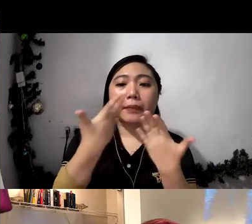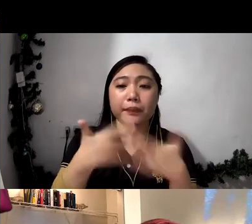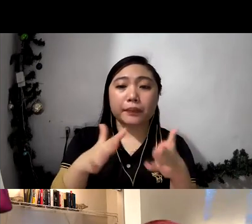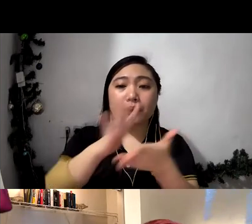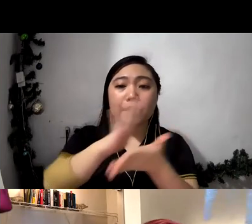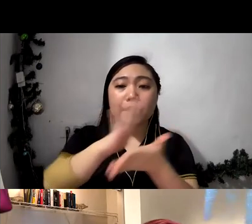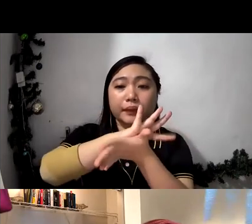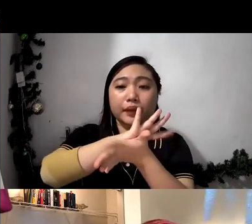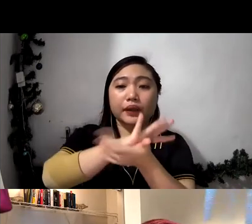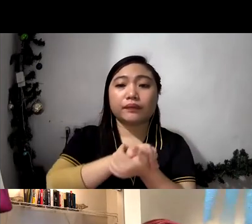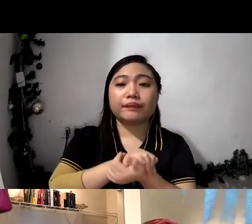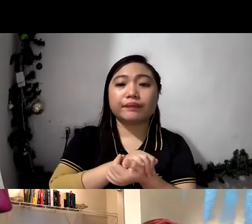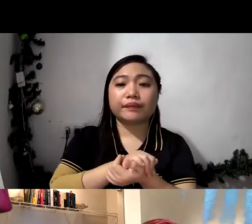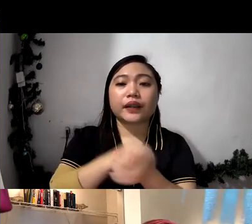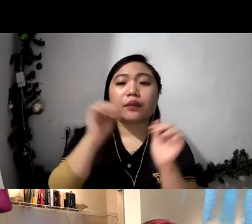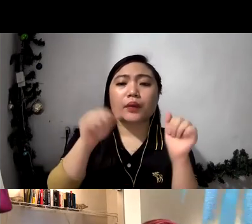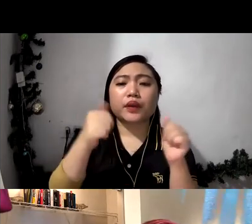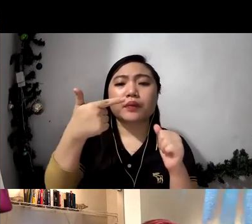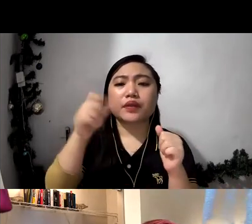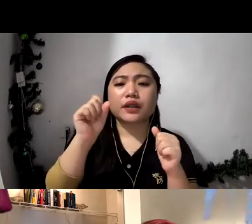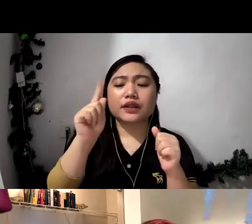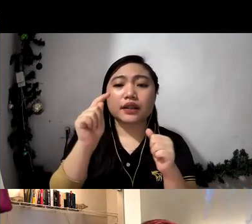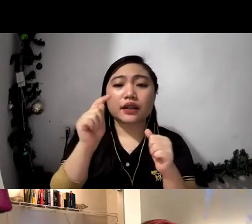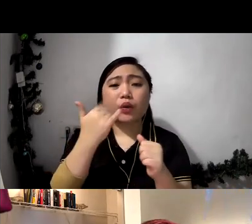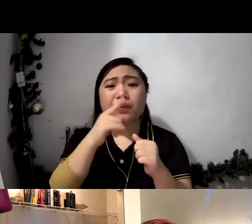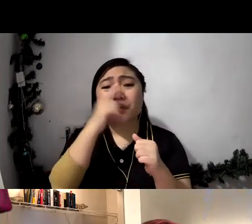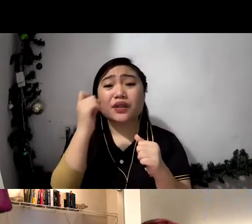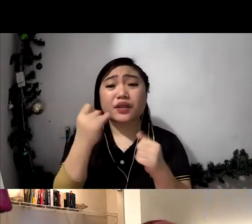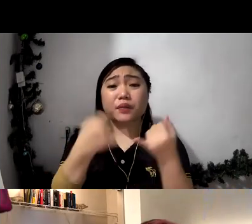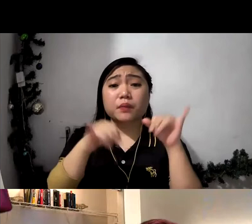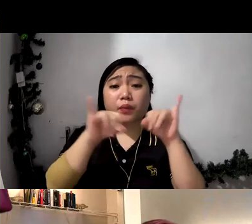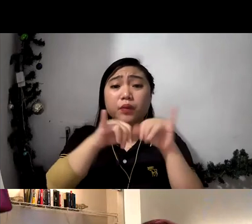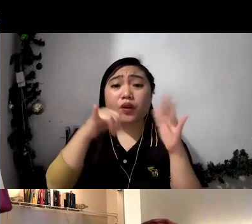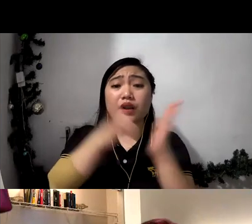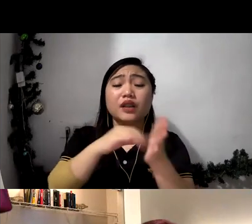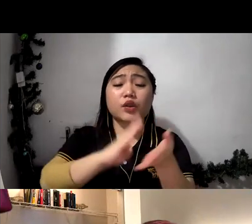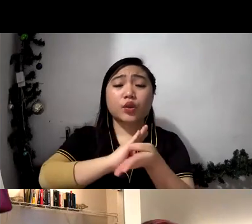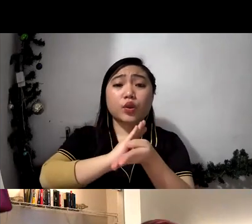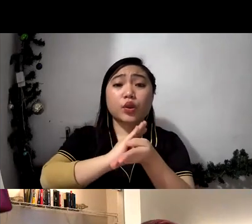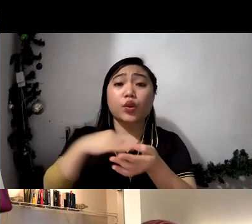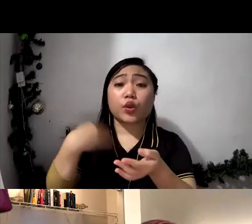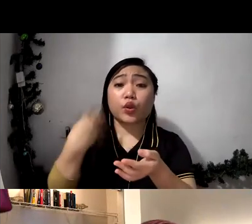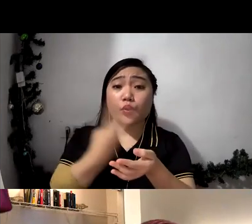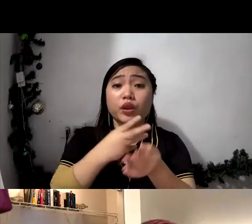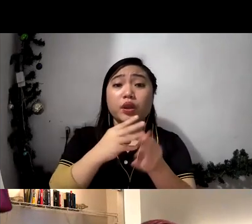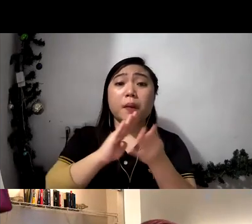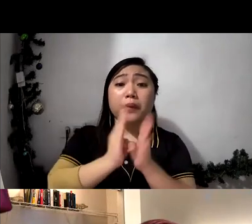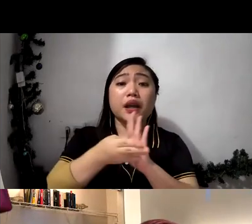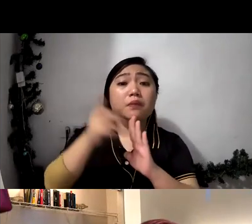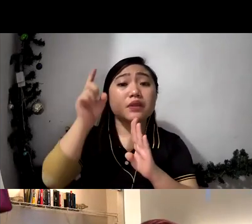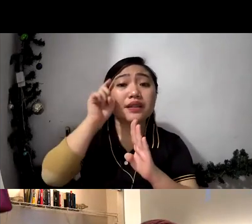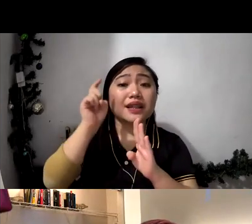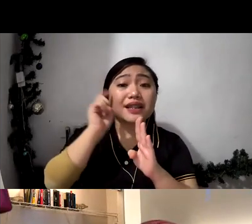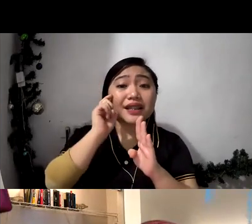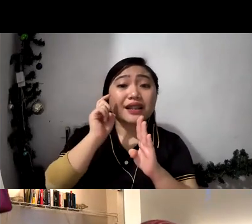gawin nyo ito, no, magsipag GST kayo. Kasi importante na ma-sensitize tayo that it's okay to talk about yung